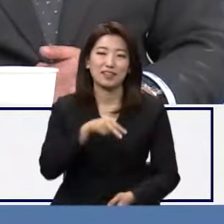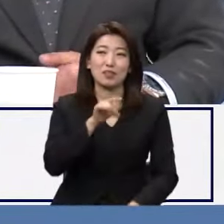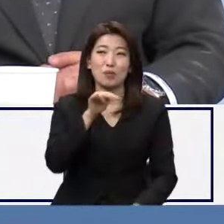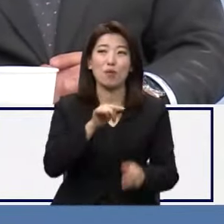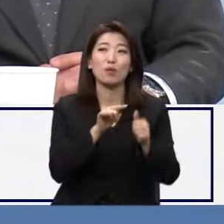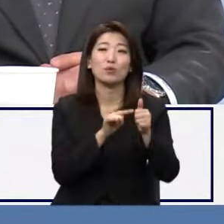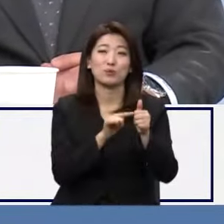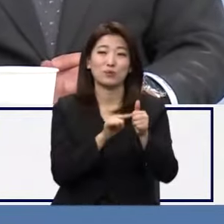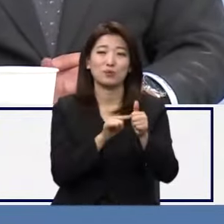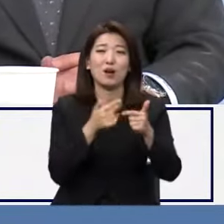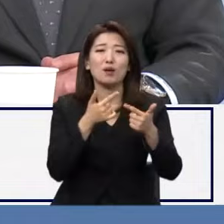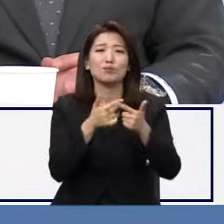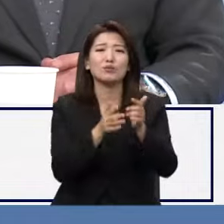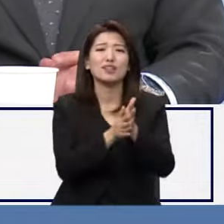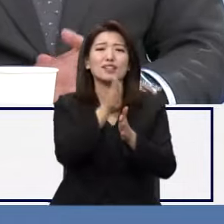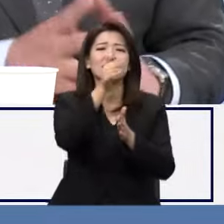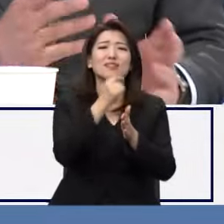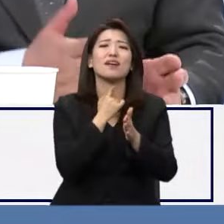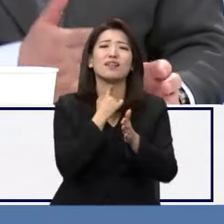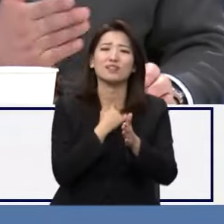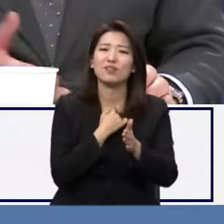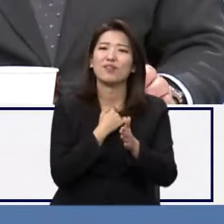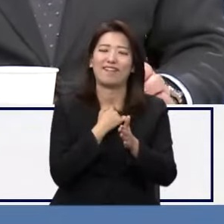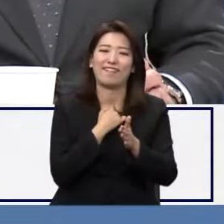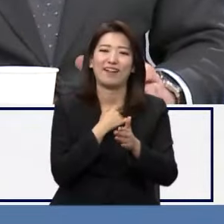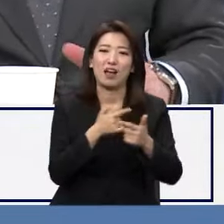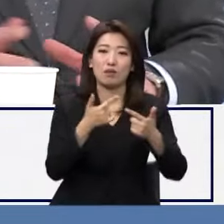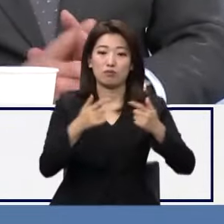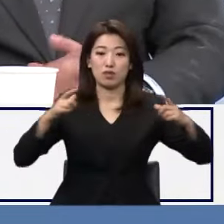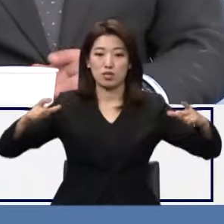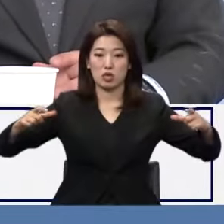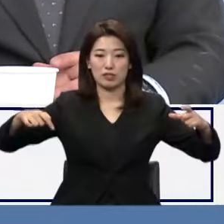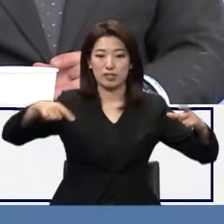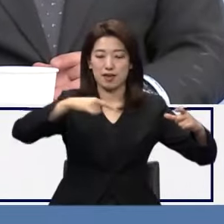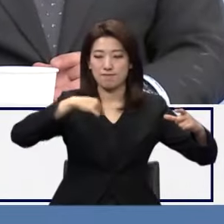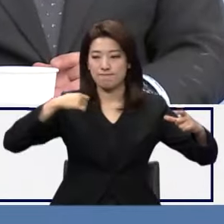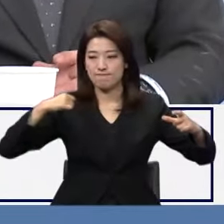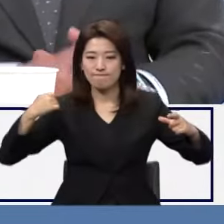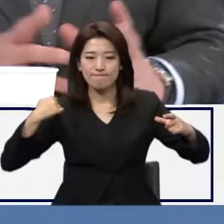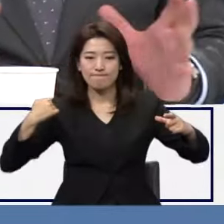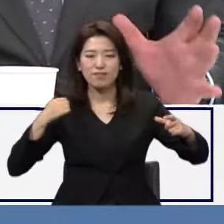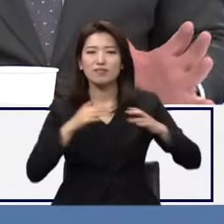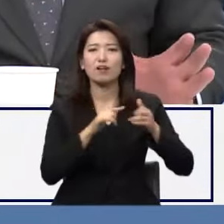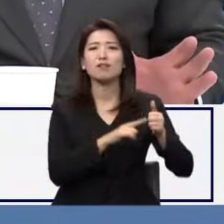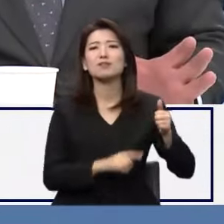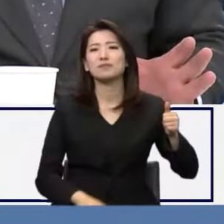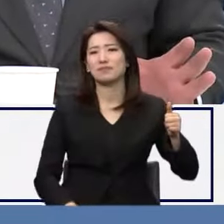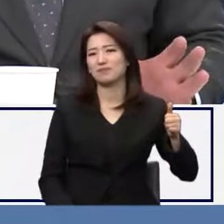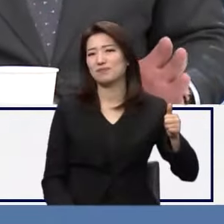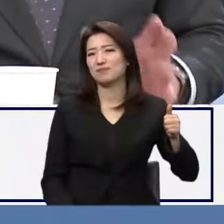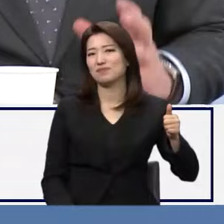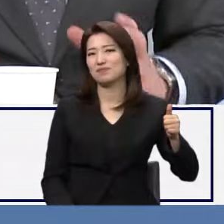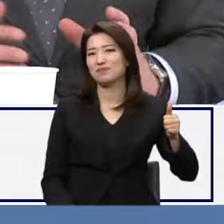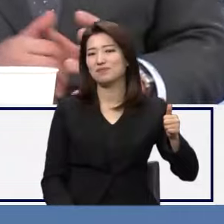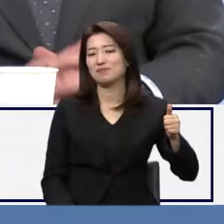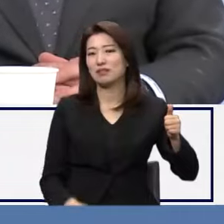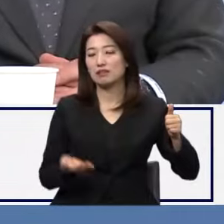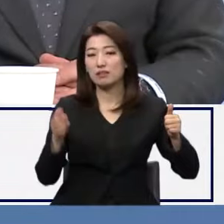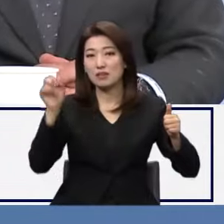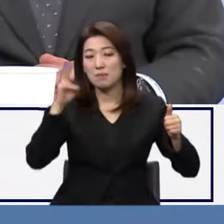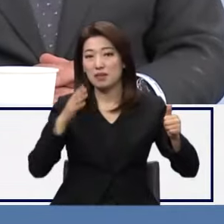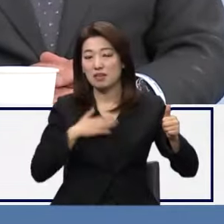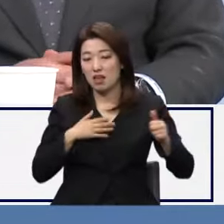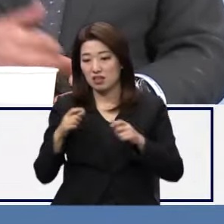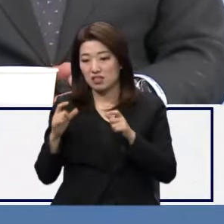입증했다는 뜻인데 그런 중진의원이 갑자기 이제 여기서 온다 그러니까 전재수의원 입장에서는 프레임을 좀 만들고 싶은 거예요 나는 민심을